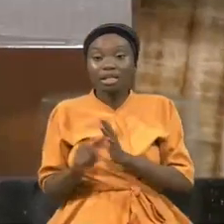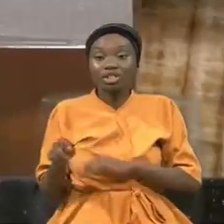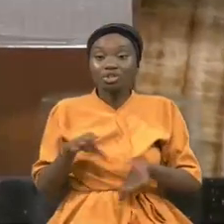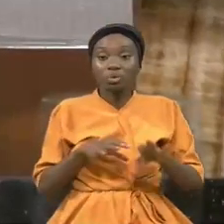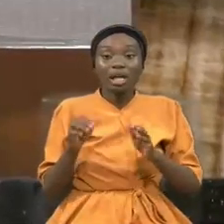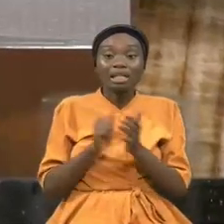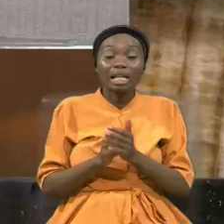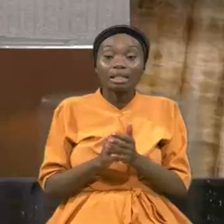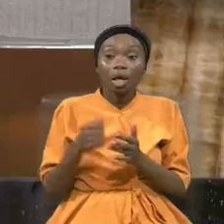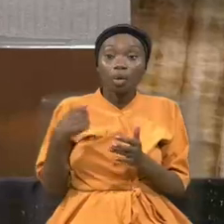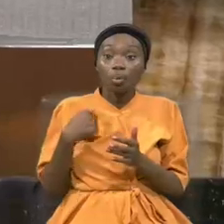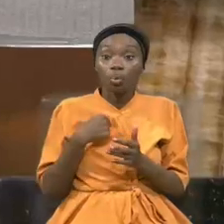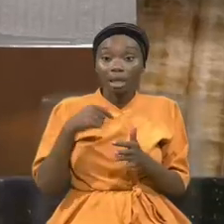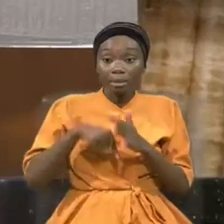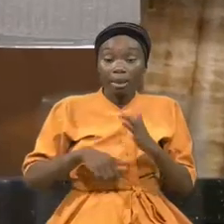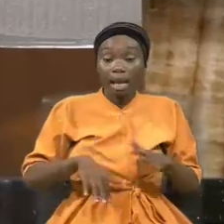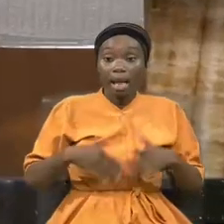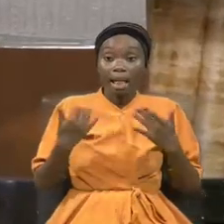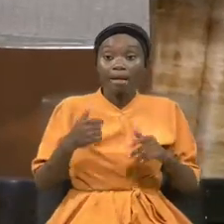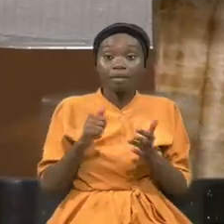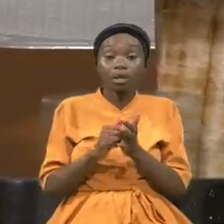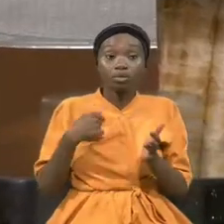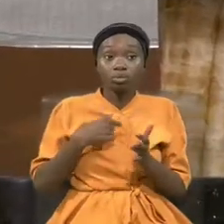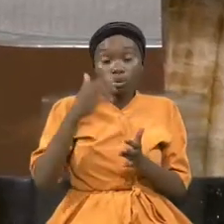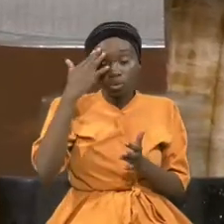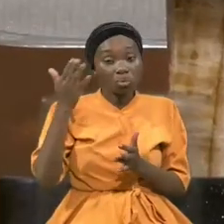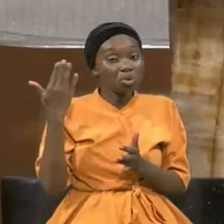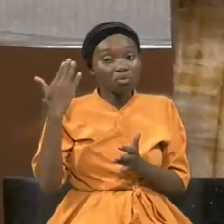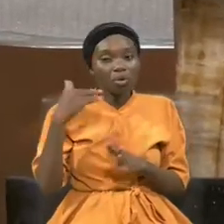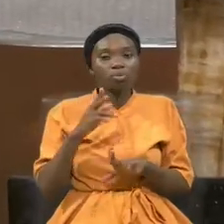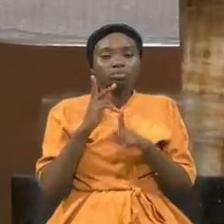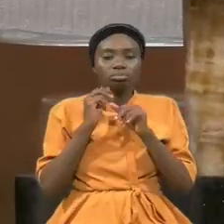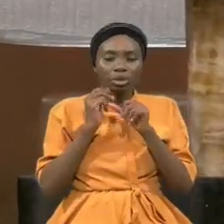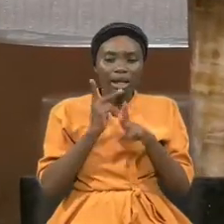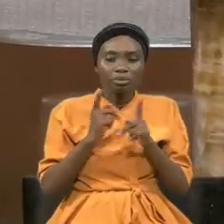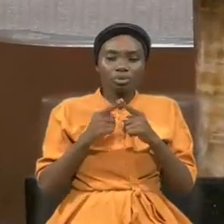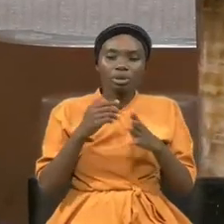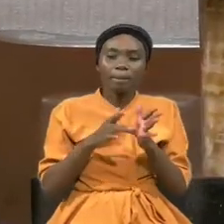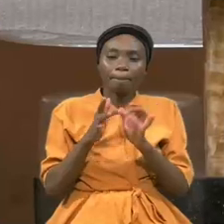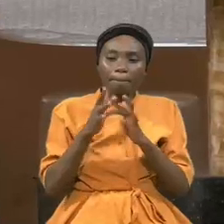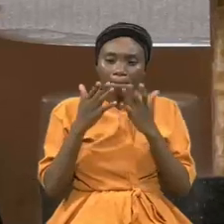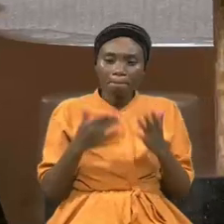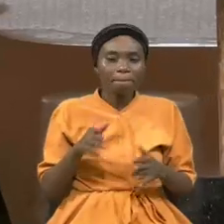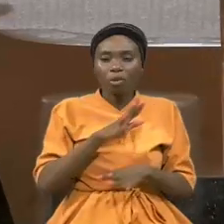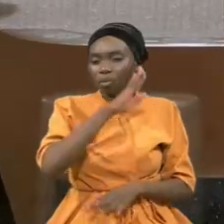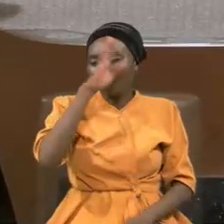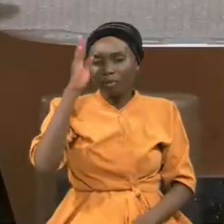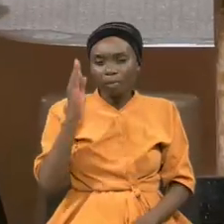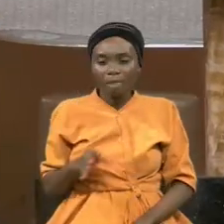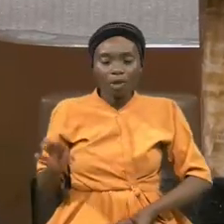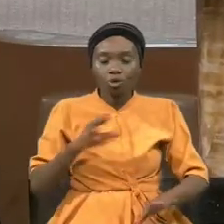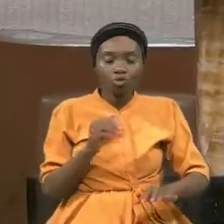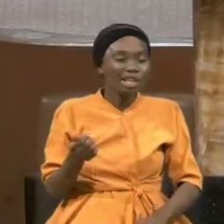Regardez ce qu'elle a fait. Ce qu'il a fait. Que la vie profonde que nous connaissons là, qui obéissent à la Bible, ils ne vont